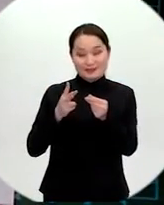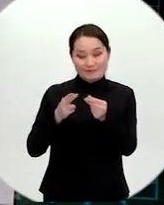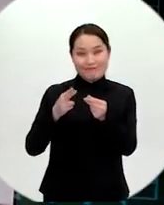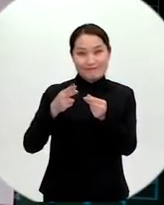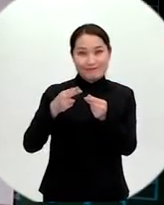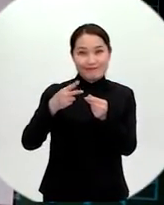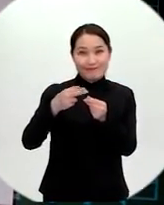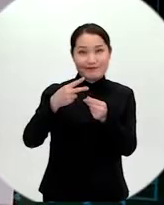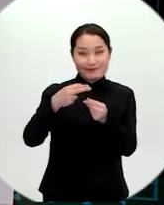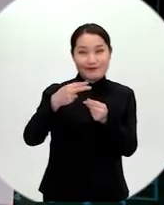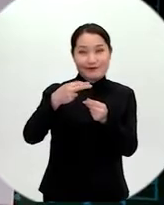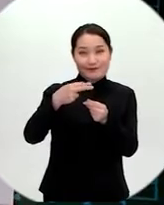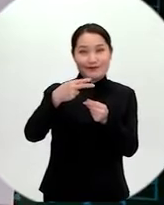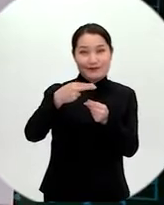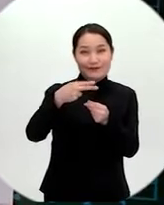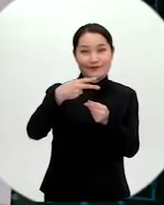бүгдээрээ хайчилнаа.